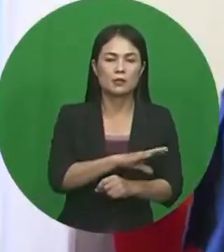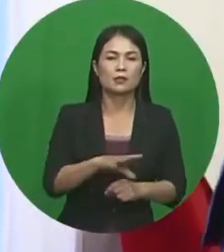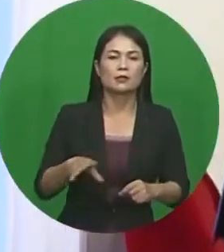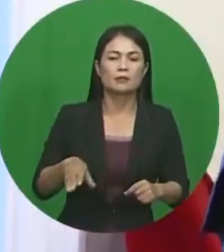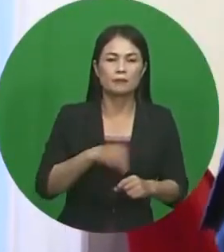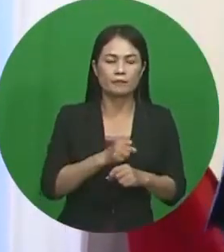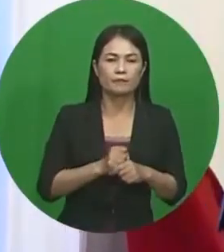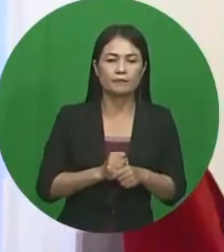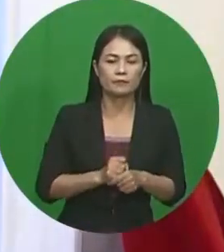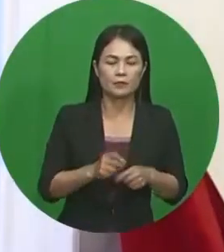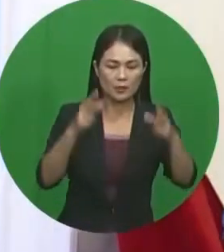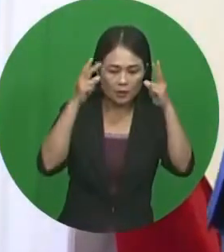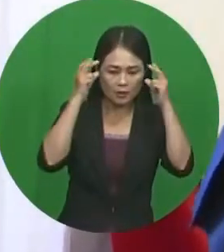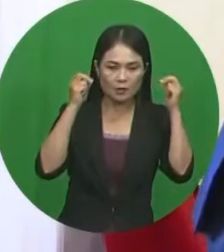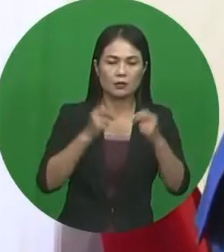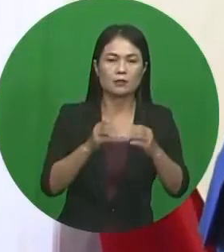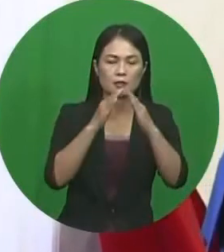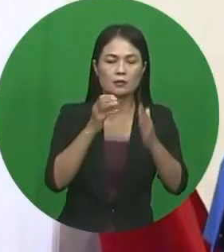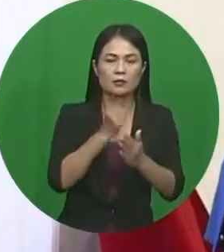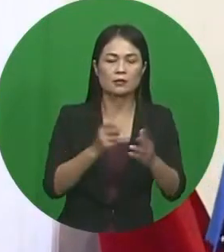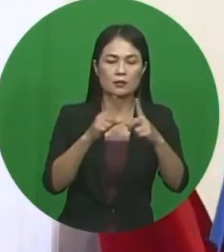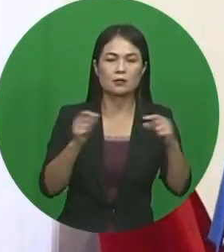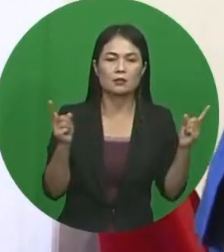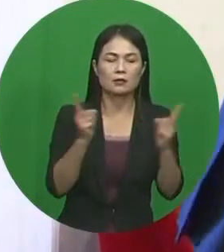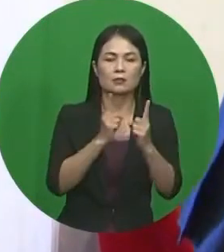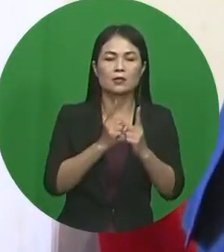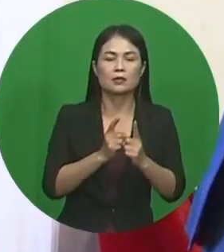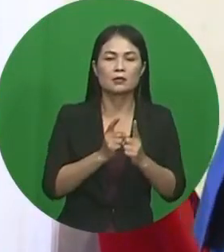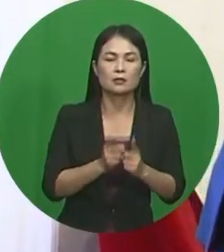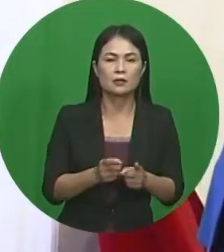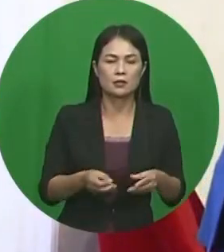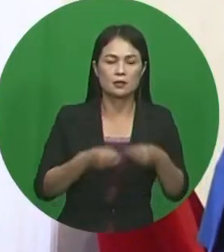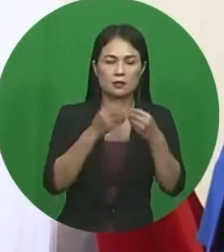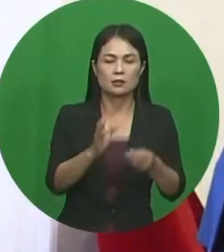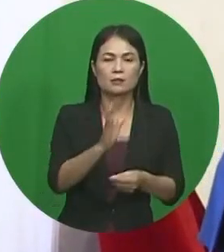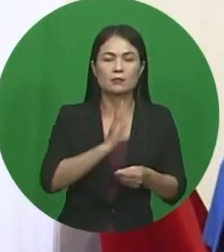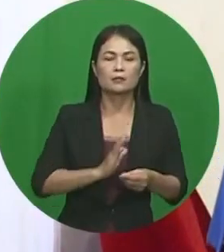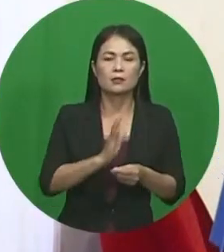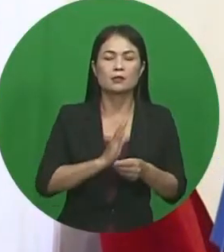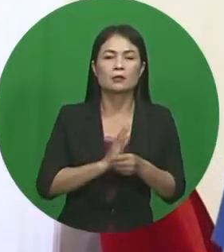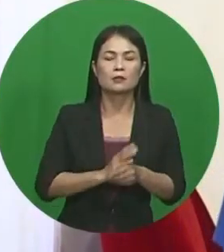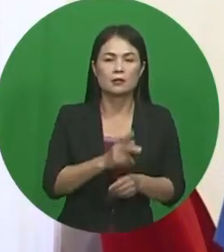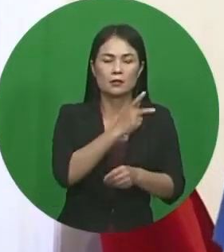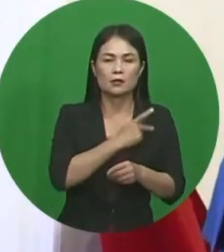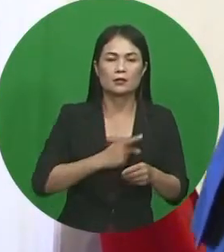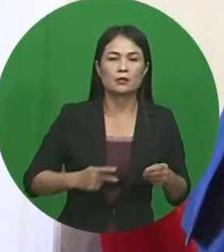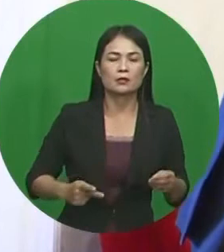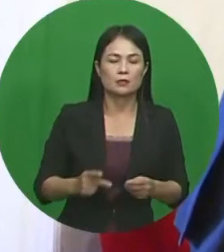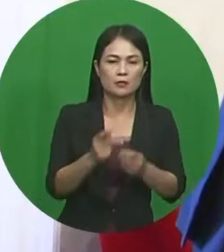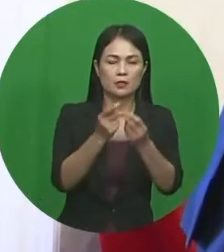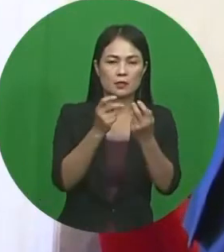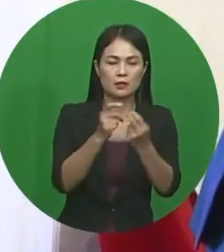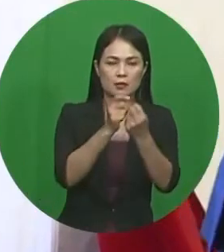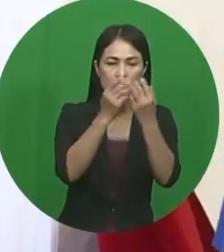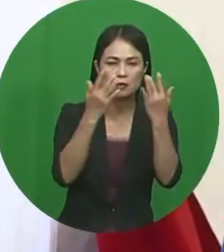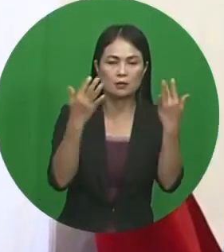ជានិងមន្ត្រីស្ថានទូតជប៉ុនអញ្ជើញចូលក្រាបថ្វាយបង្គំគាល់សម្ដែងការគោរពនៅព្រះមហាប្រាសាទខេមរិន